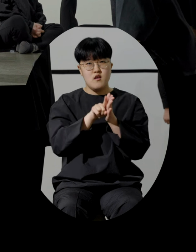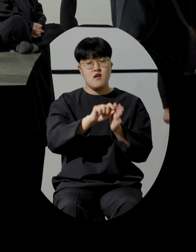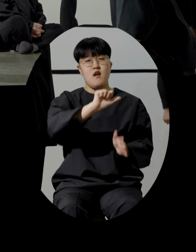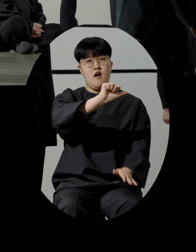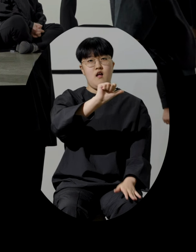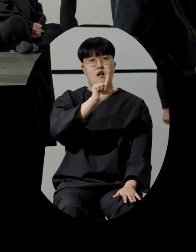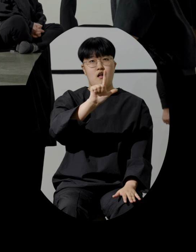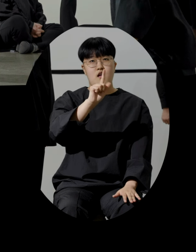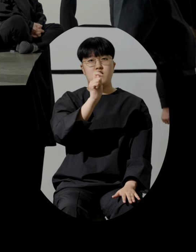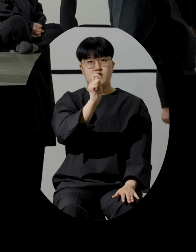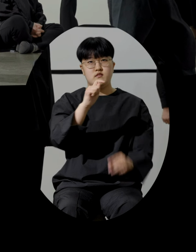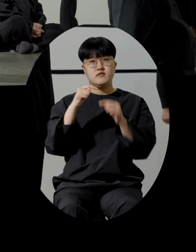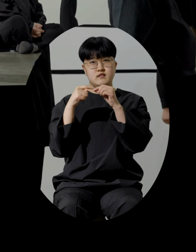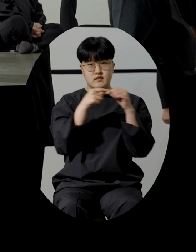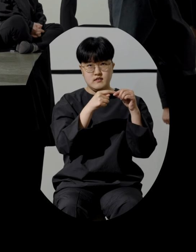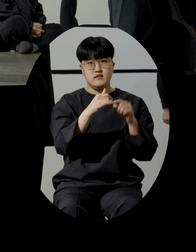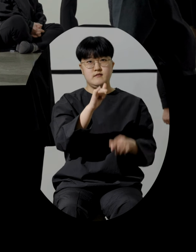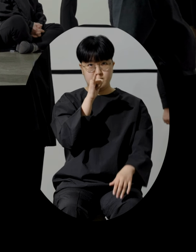제공됩니다.